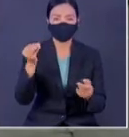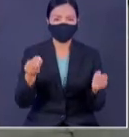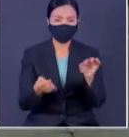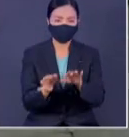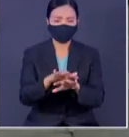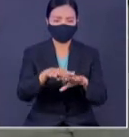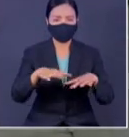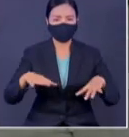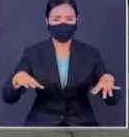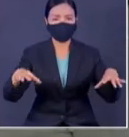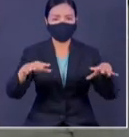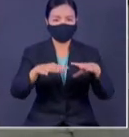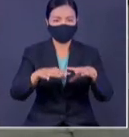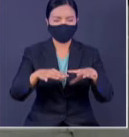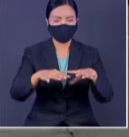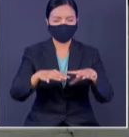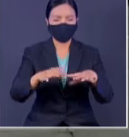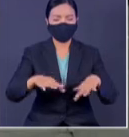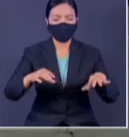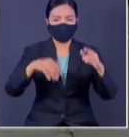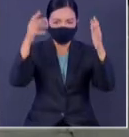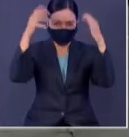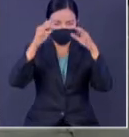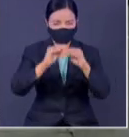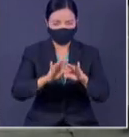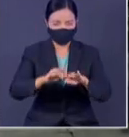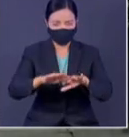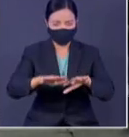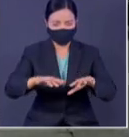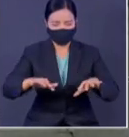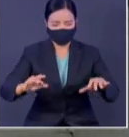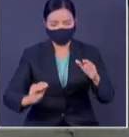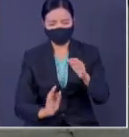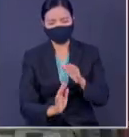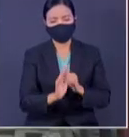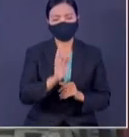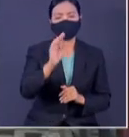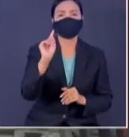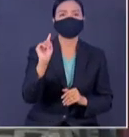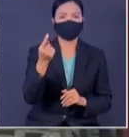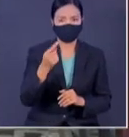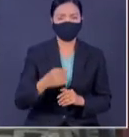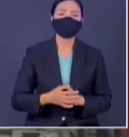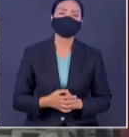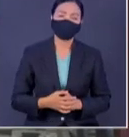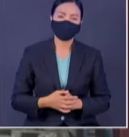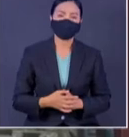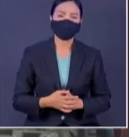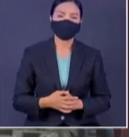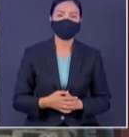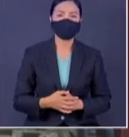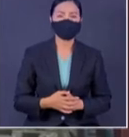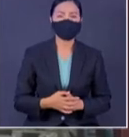มันคุมแล้วมันบางลงบางลงเนี่ยปรากฏว่ามันลีกออกมานะครับมันรั่วไหลออกมาก็เลยทำให้มันไปปะทะกับอุณห